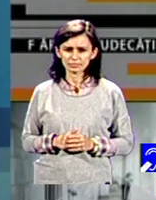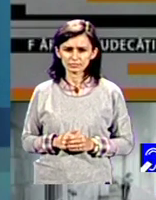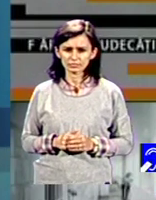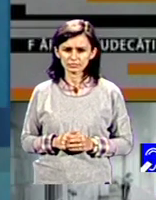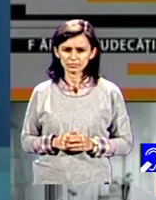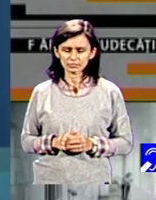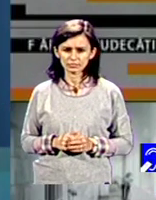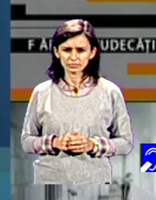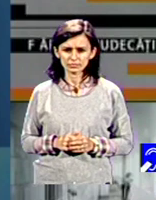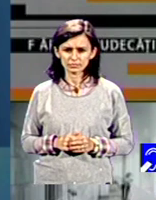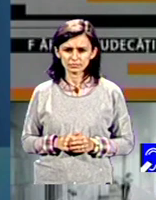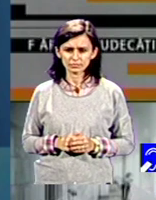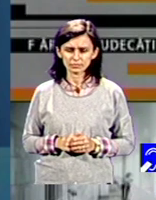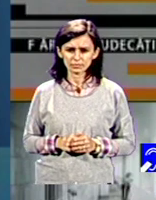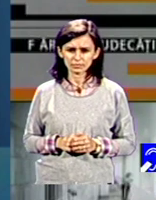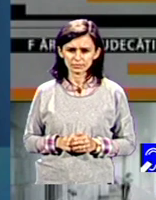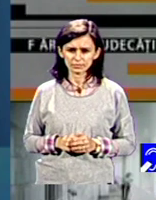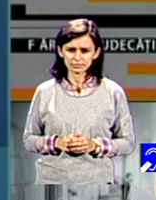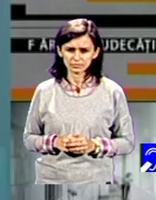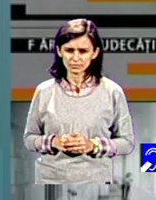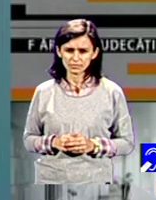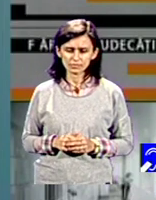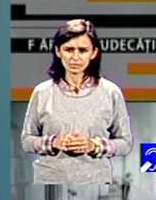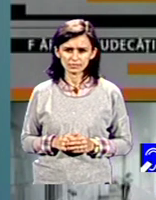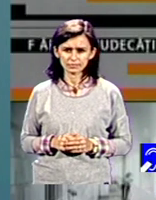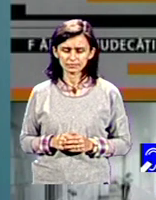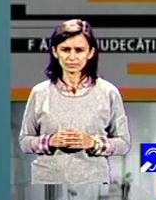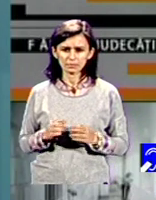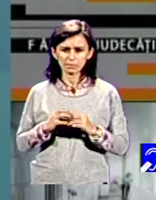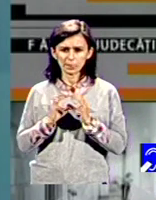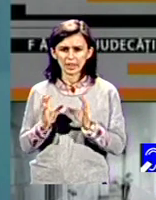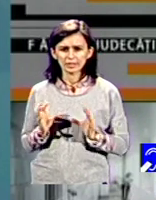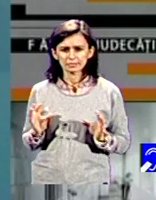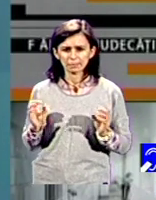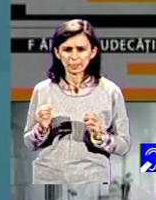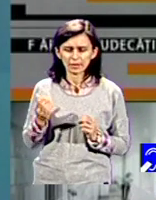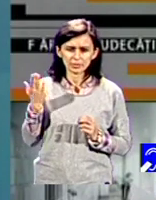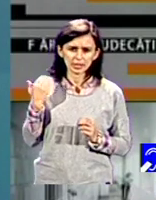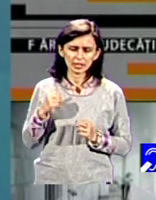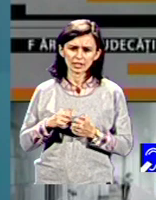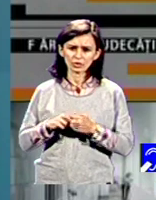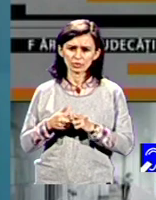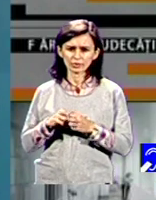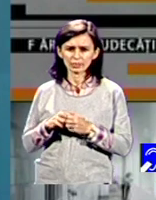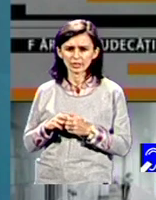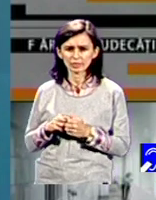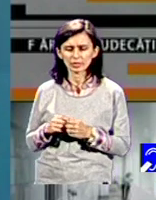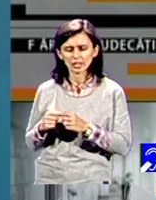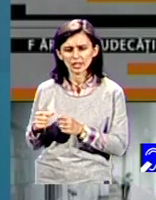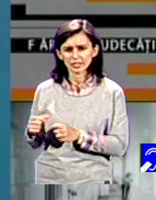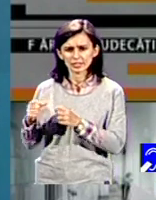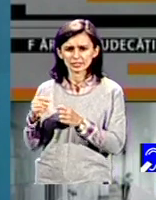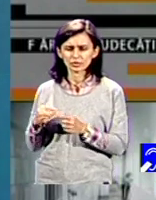ei desigur în România are o problemă la nivel instituțional cu organizarea cu pregătirea cu